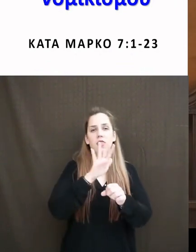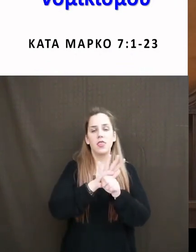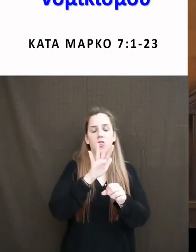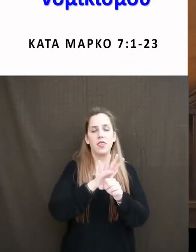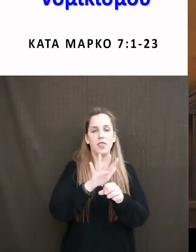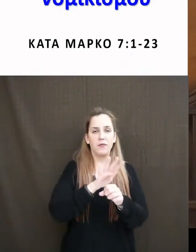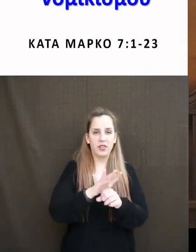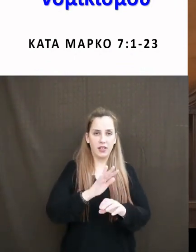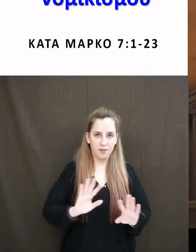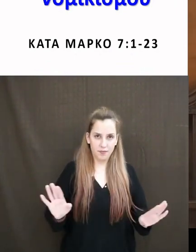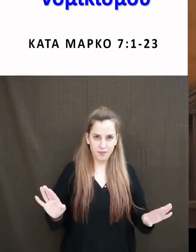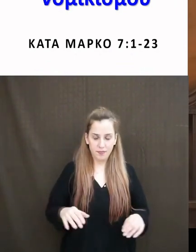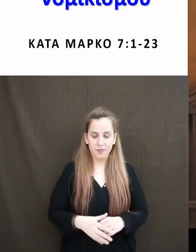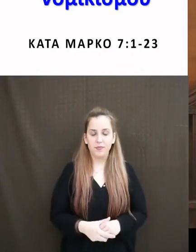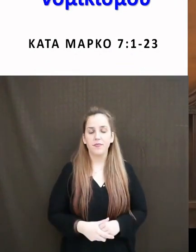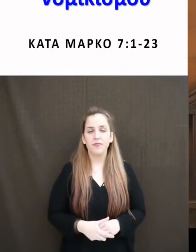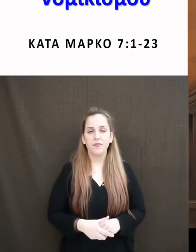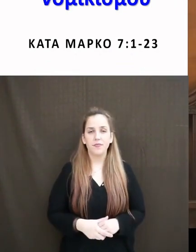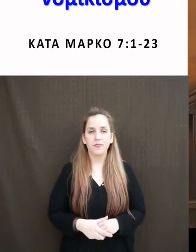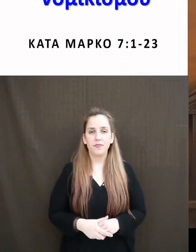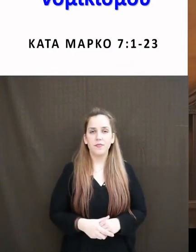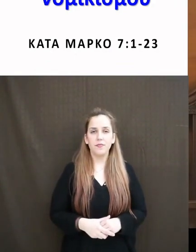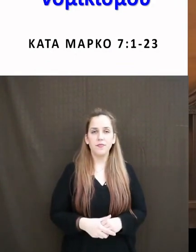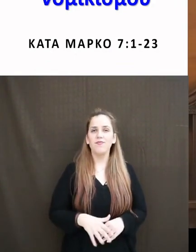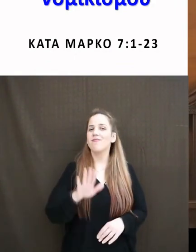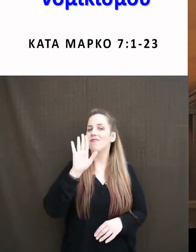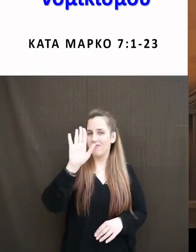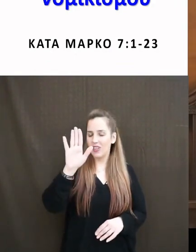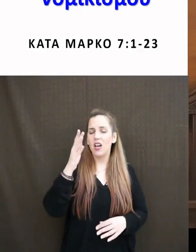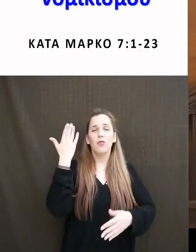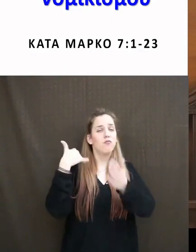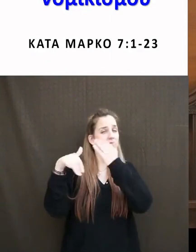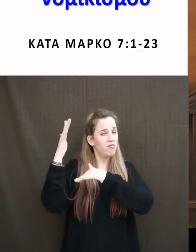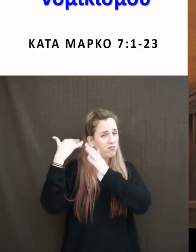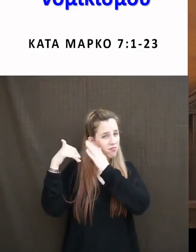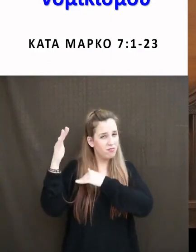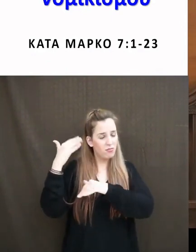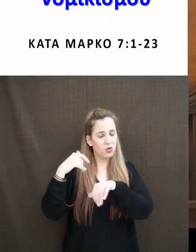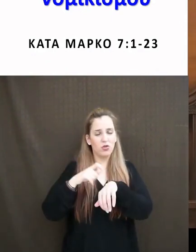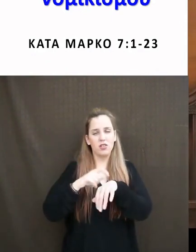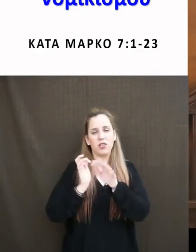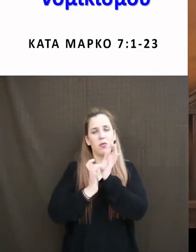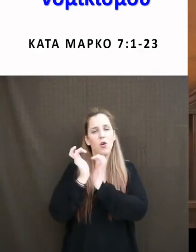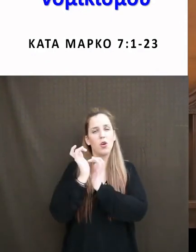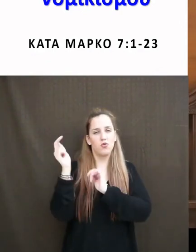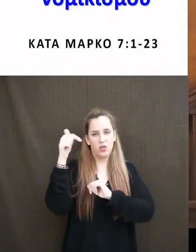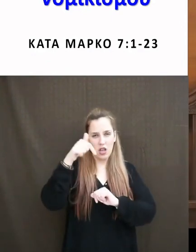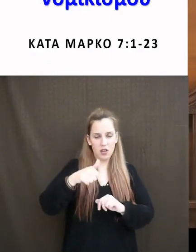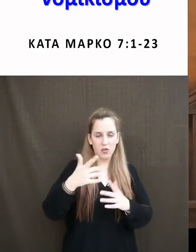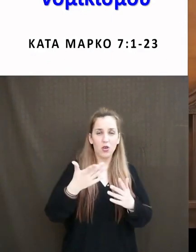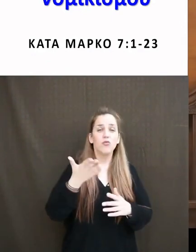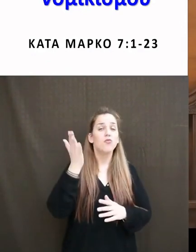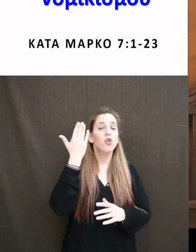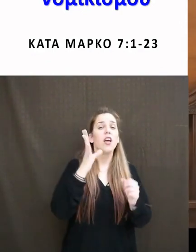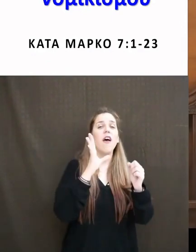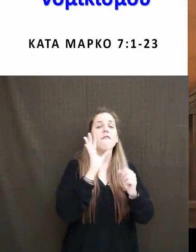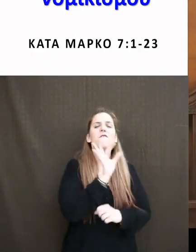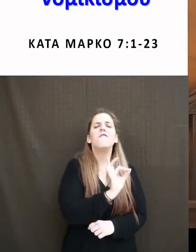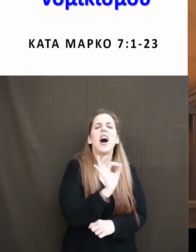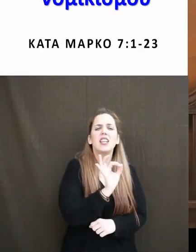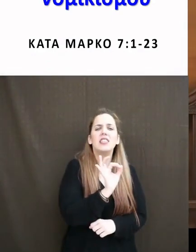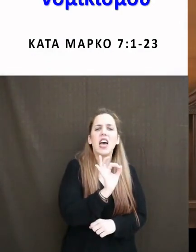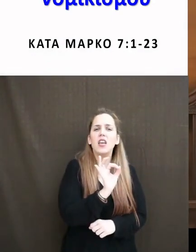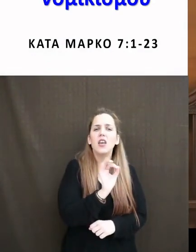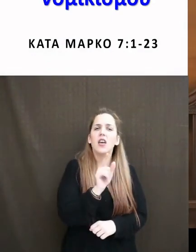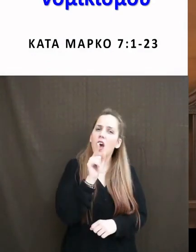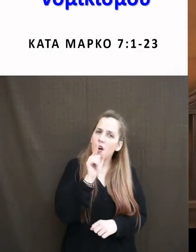Τα χρόνια του Χριστού, οι Φαρισαίοι δεν ήταν πρόβλημα. Ήταν οι άνθρωποι της ευσέβειας, της θρησκείας. Αυτοί που ήταν